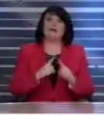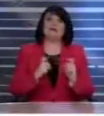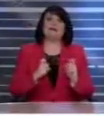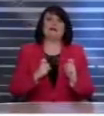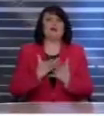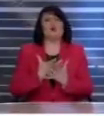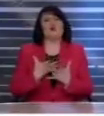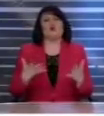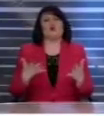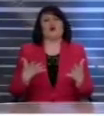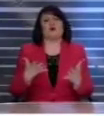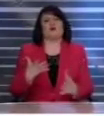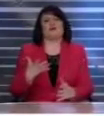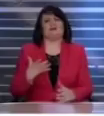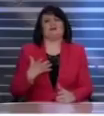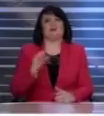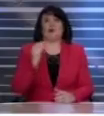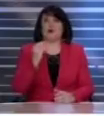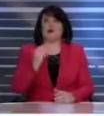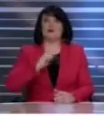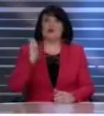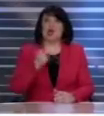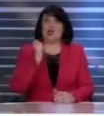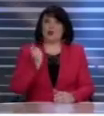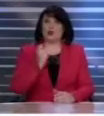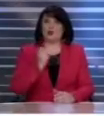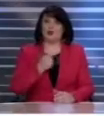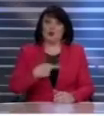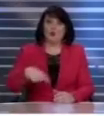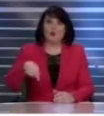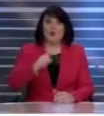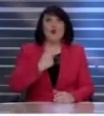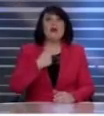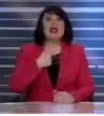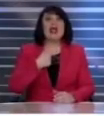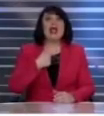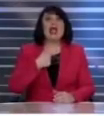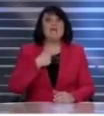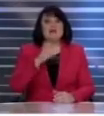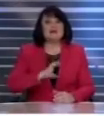έθνος, ένας εξαιρετικός πολιτισμός στον οποίο όλοι εμείς οι Εβραίοι οφείλουμε πολλά.